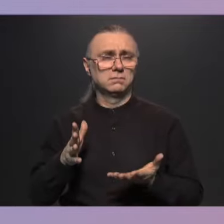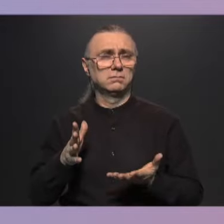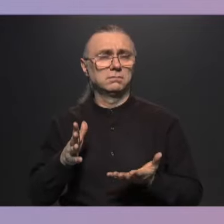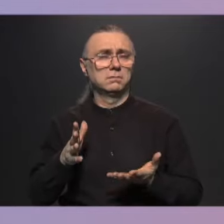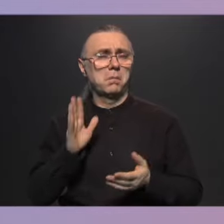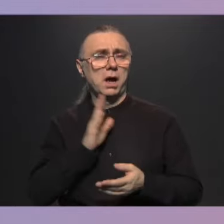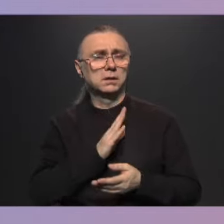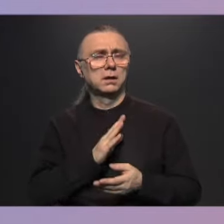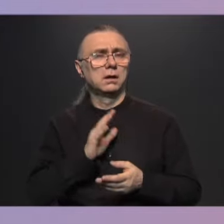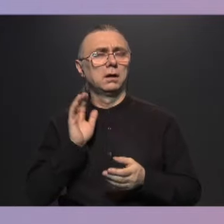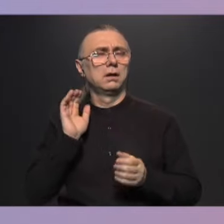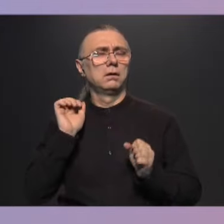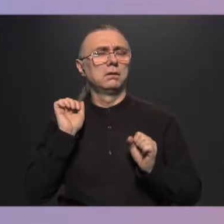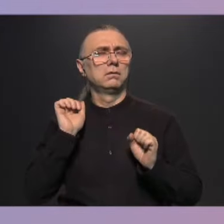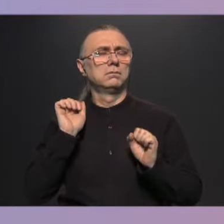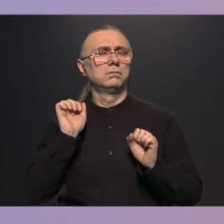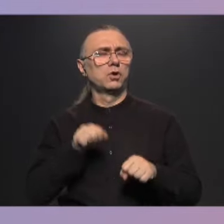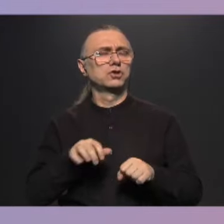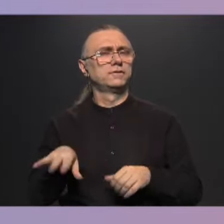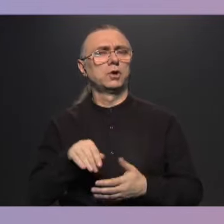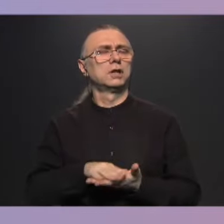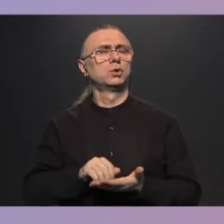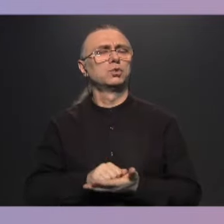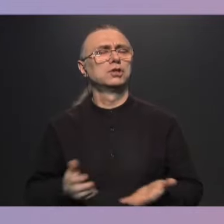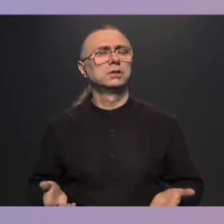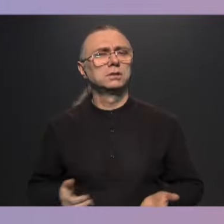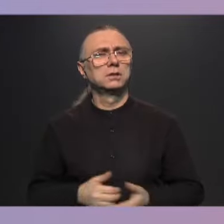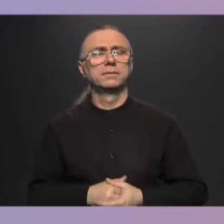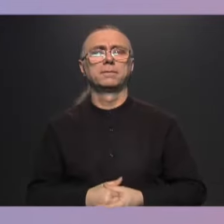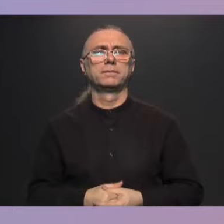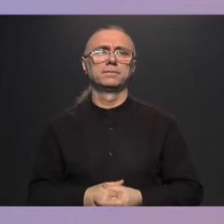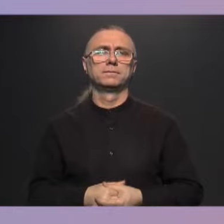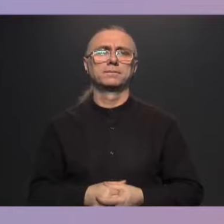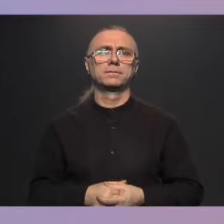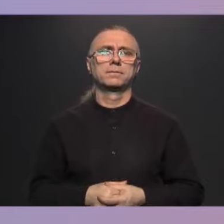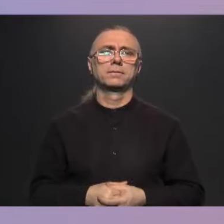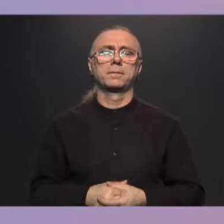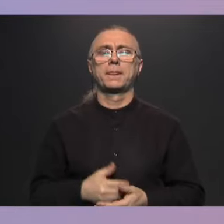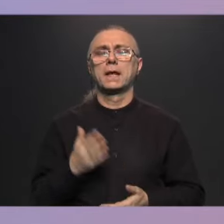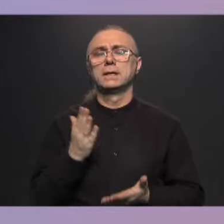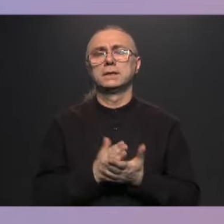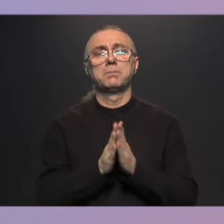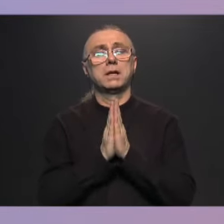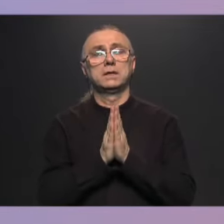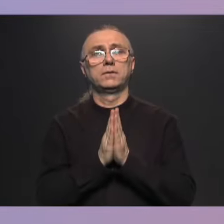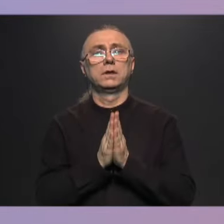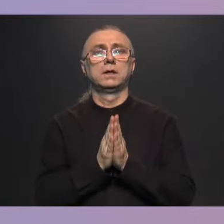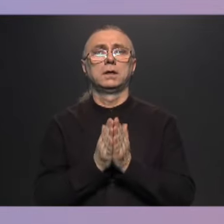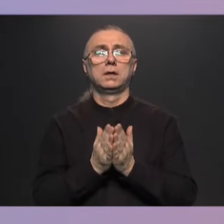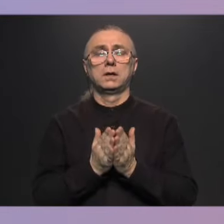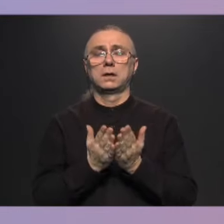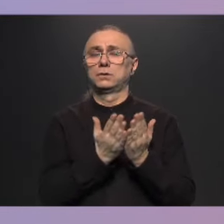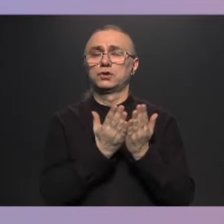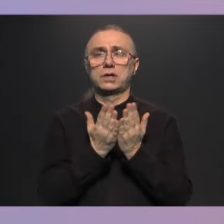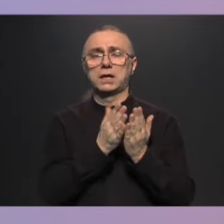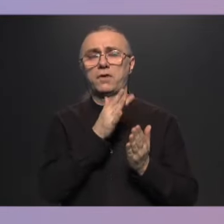Есть разрешительная молитва, которую священник читает над усопшим во время, значит, чина